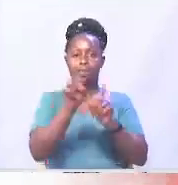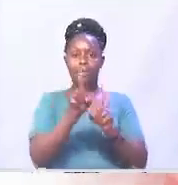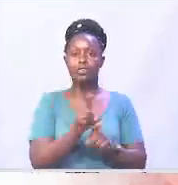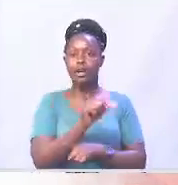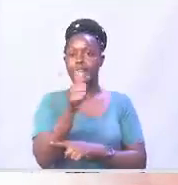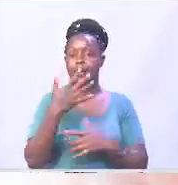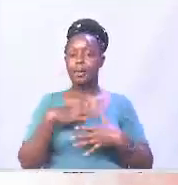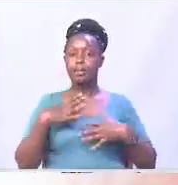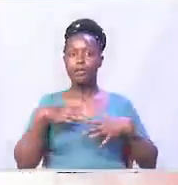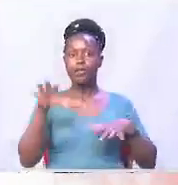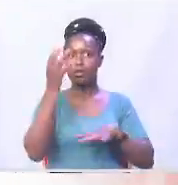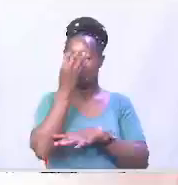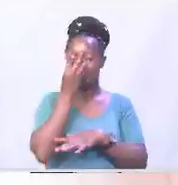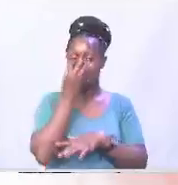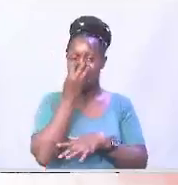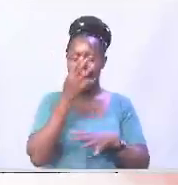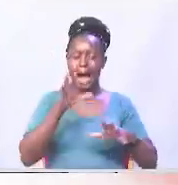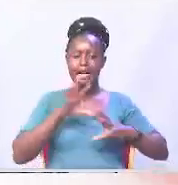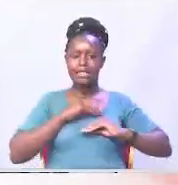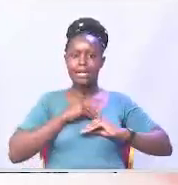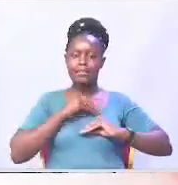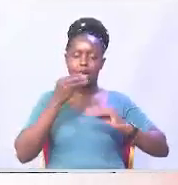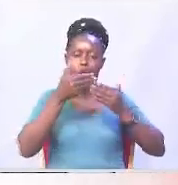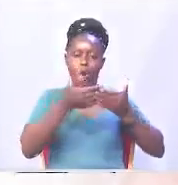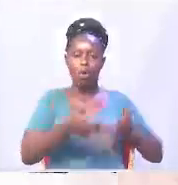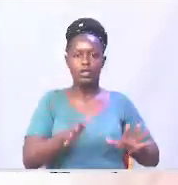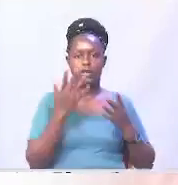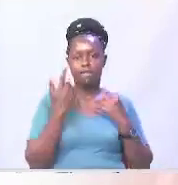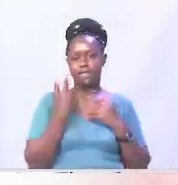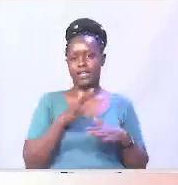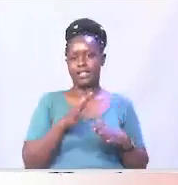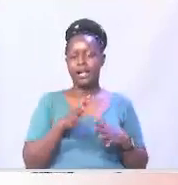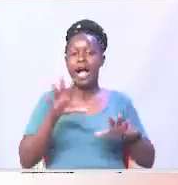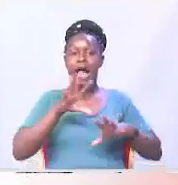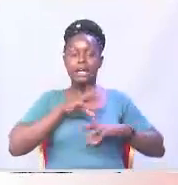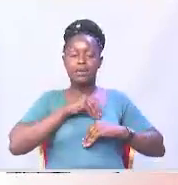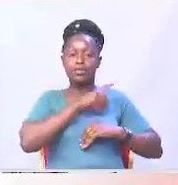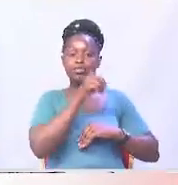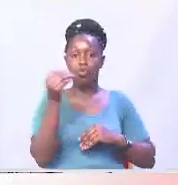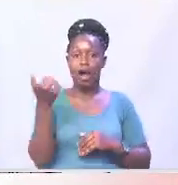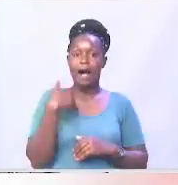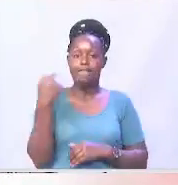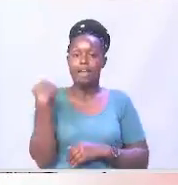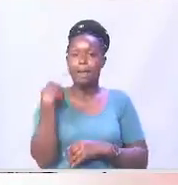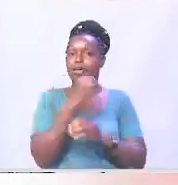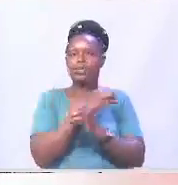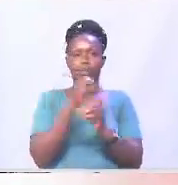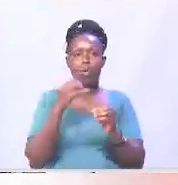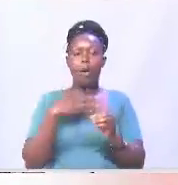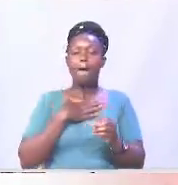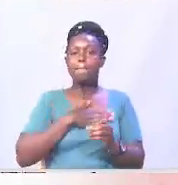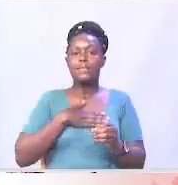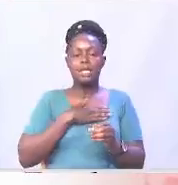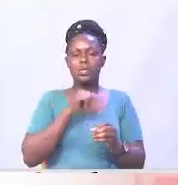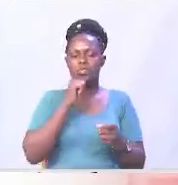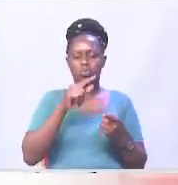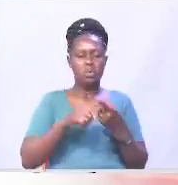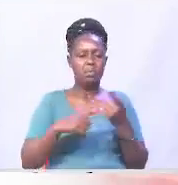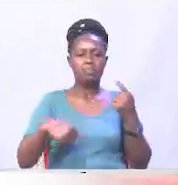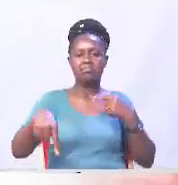Tanga, accept defeat. Accept that we do not have the numbers. Stop taking us around in